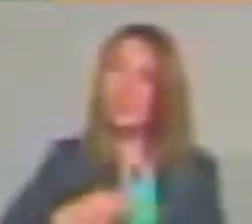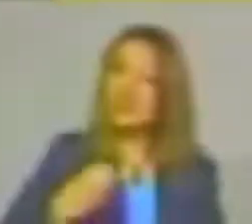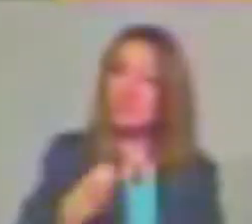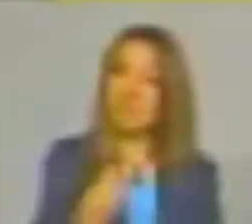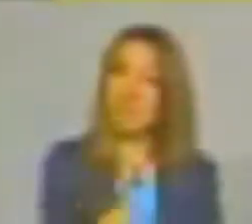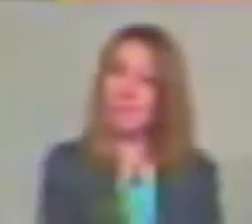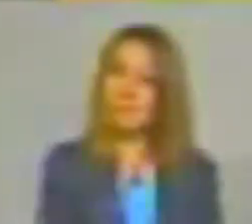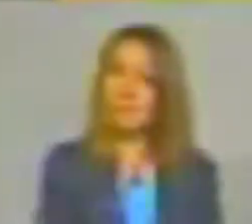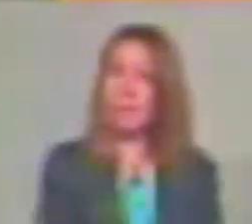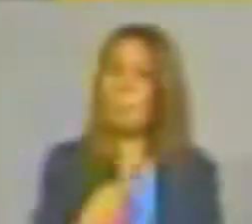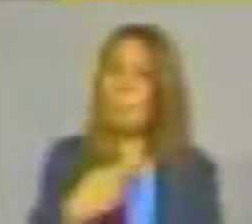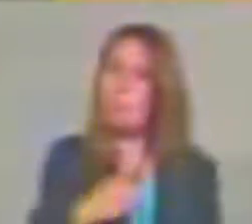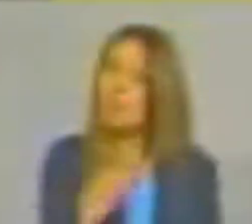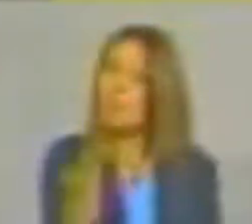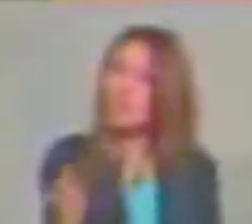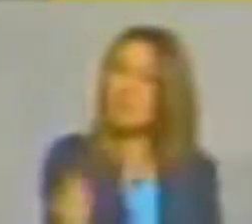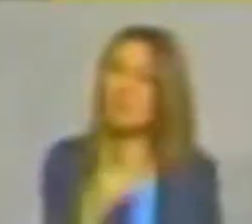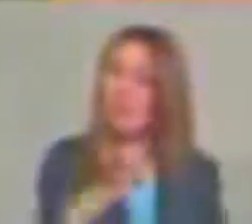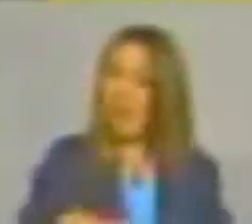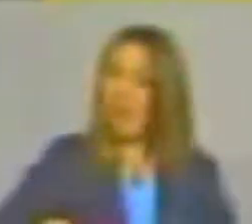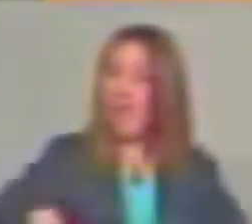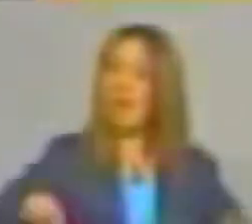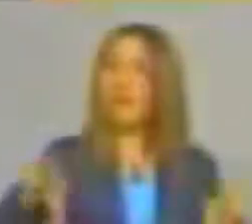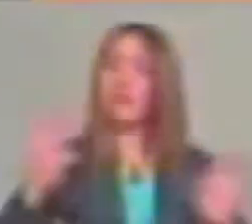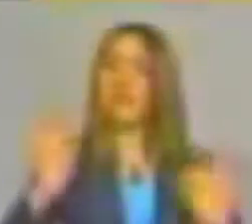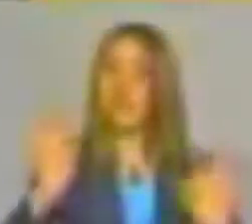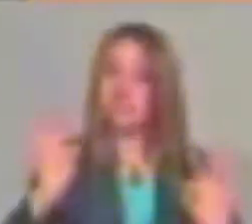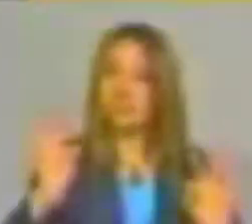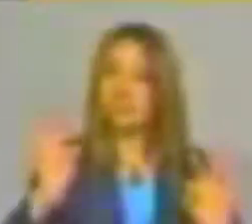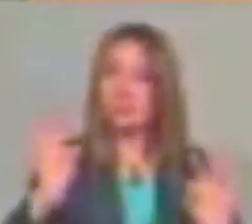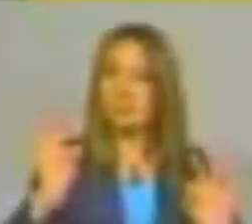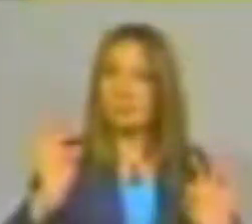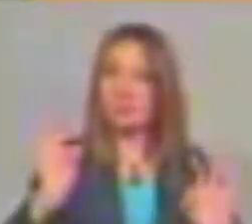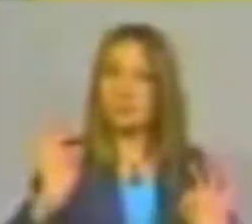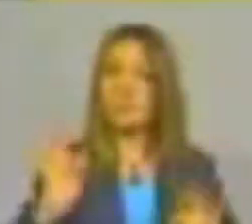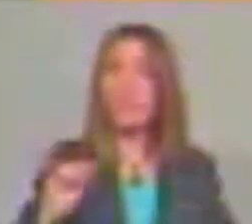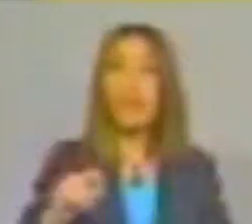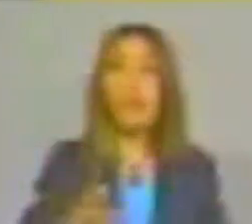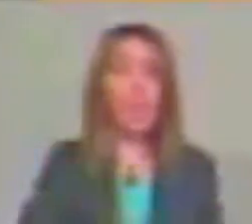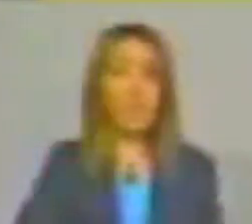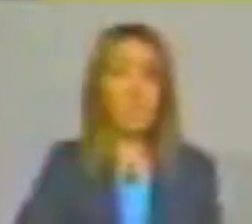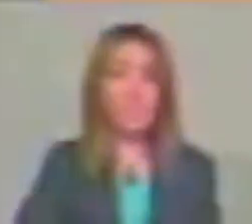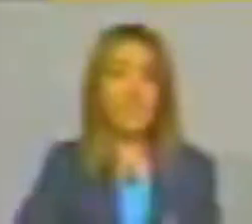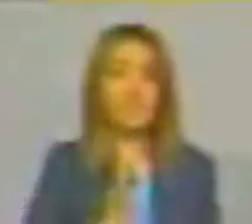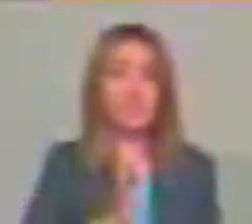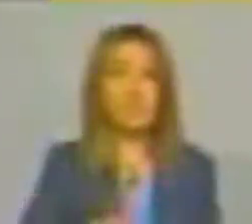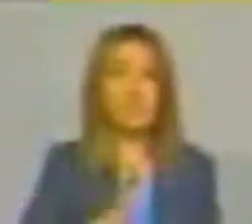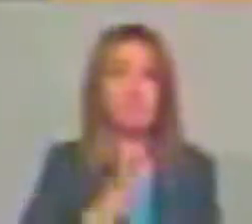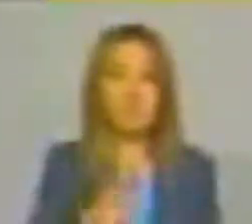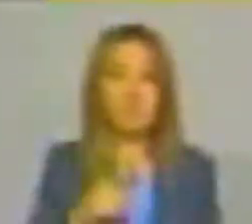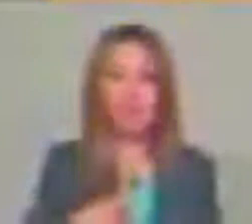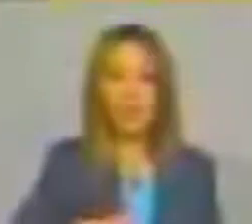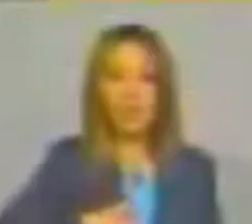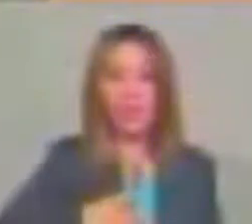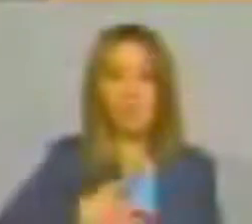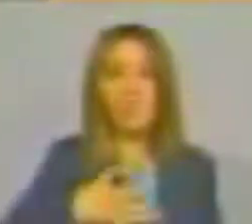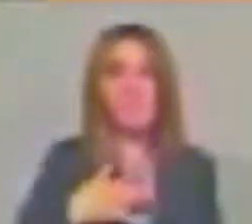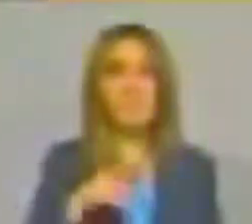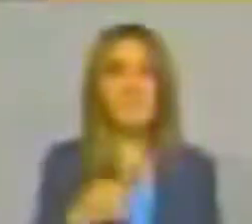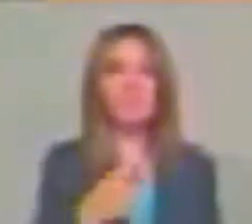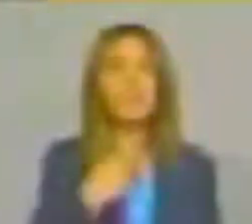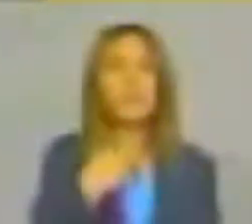Bu vatana can vermeye 1000 kere hazır, daha dünden hazır bu vatanın aslan gibi evlatları var. Bu heveslerinizi